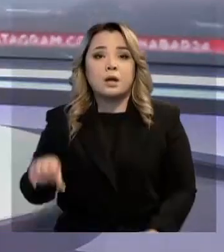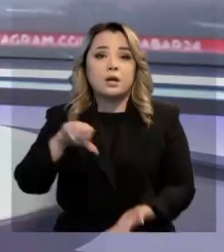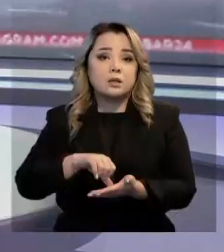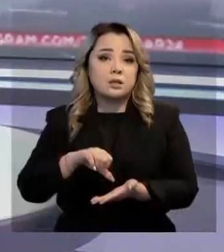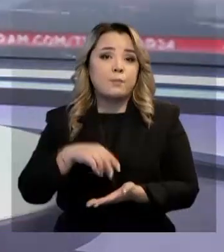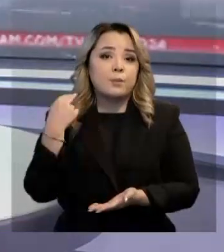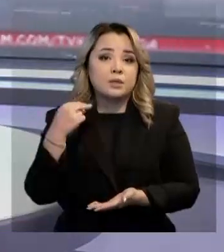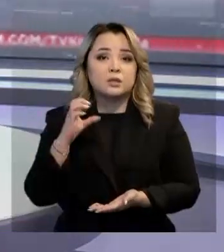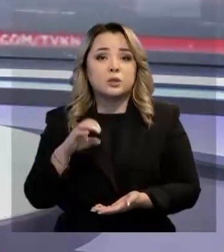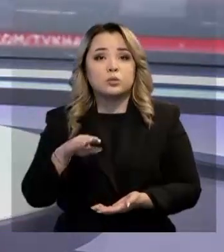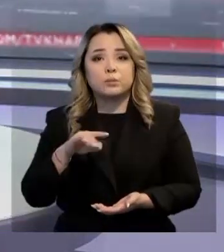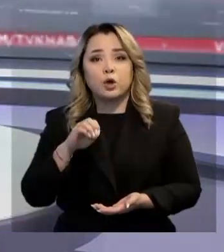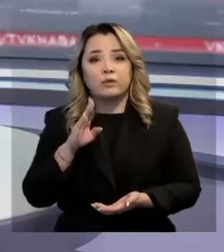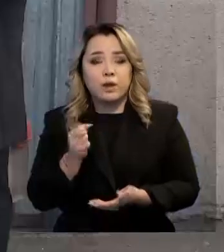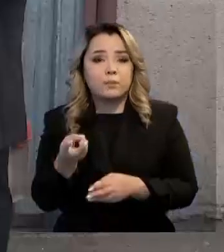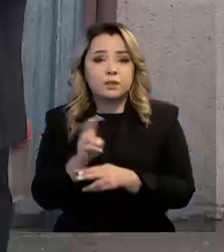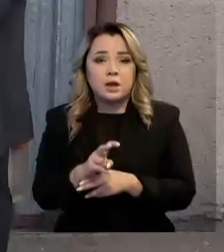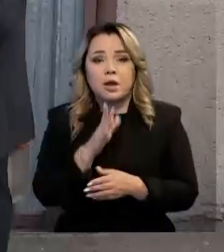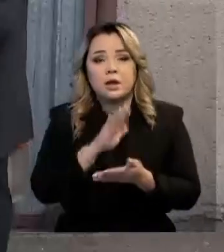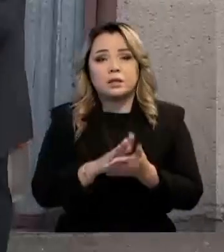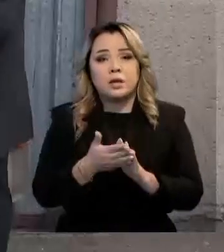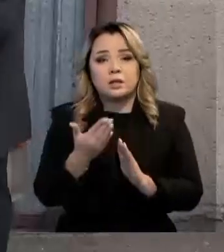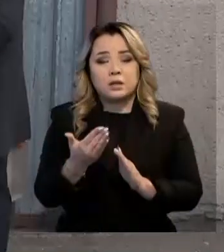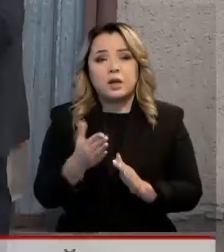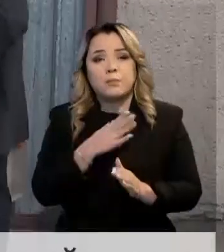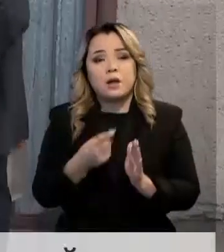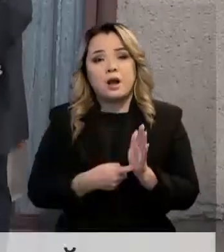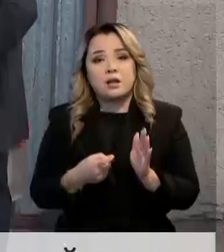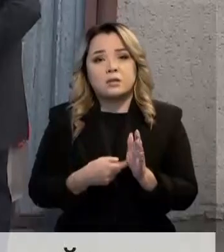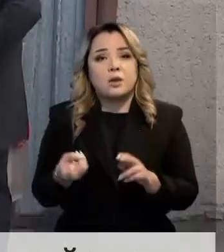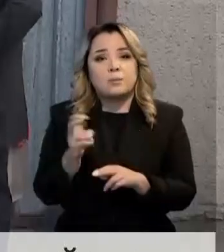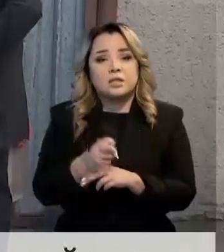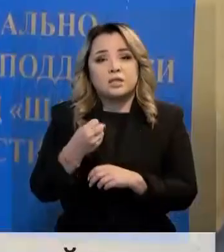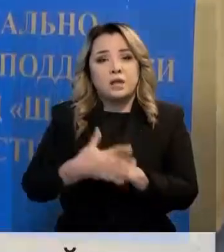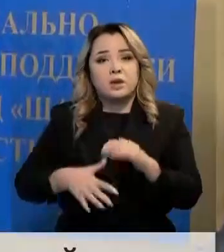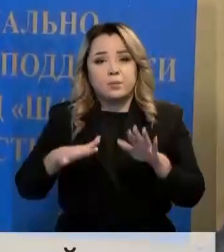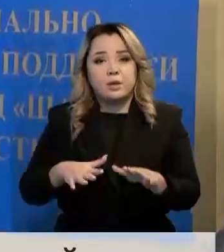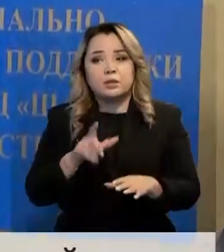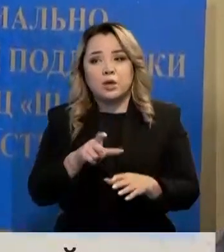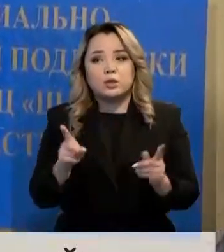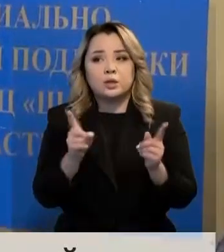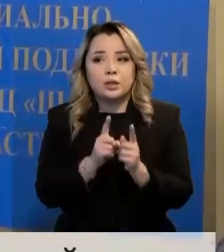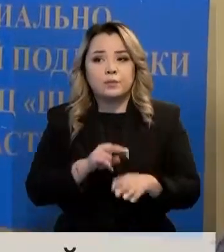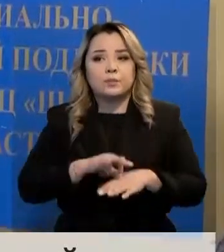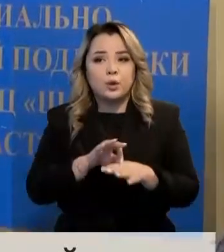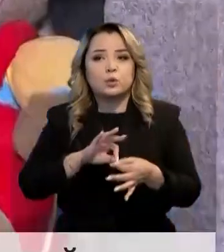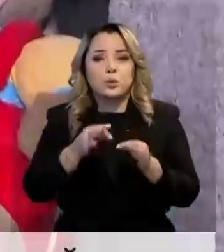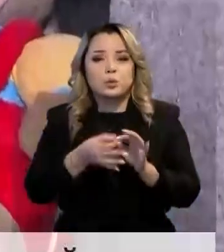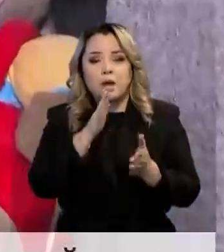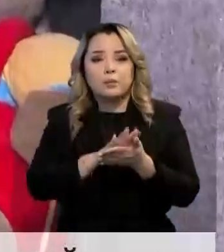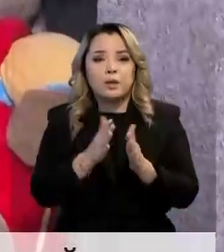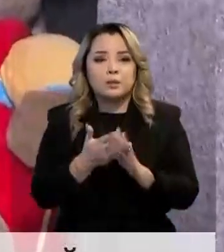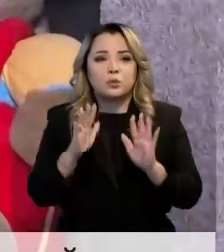Кандидат в президенты Султанат Турсунбекова посетила кризисный центр в Караганде. Там она встретилась с женщинами, которые попали в сложную жизненную